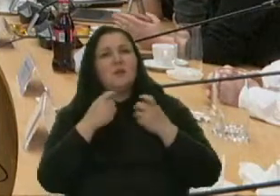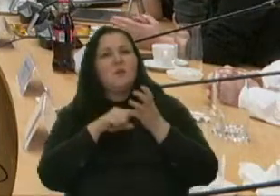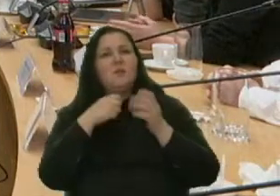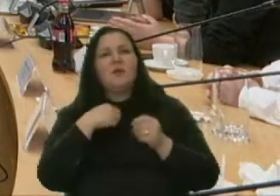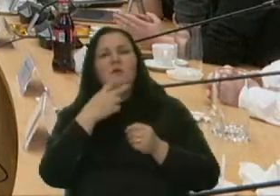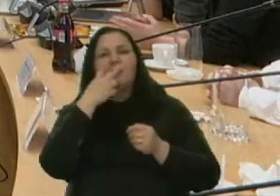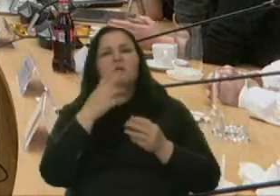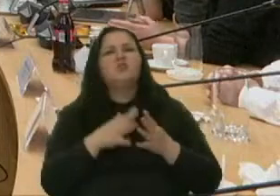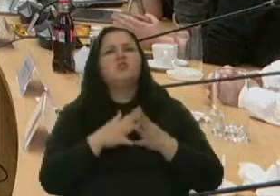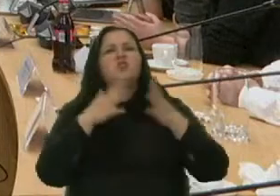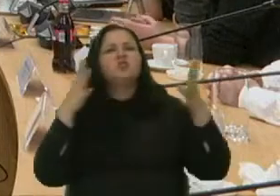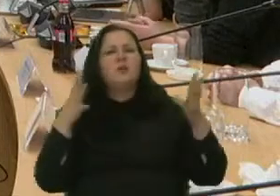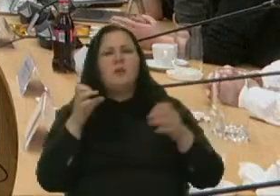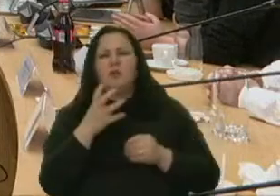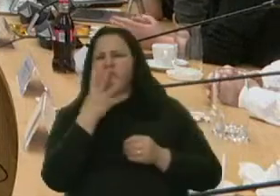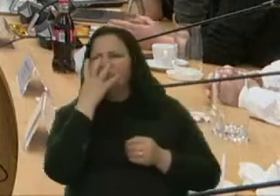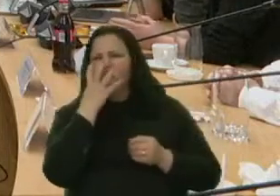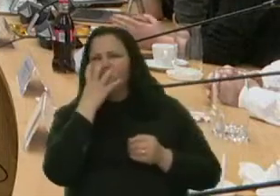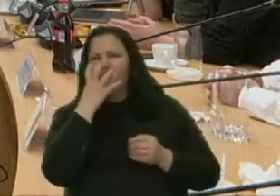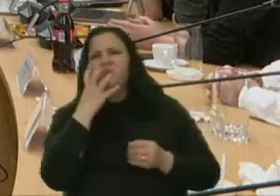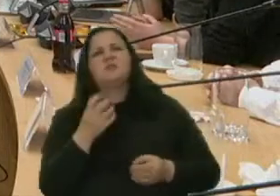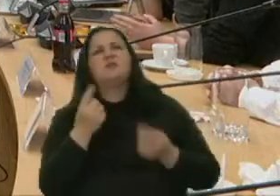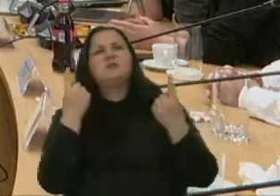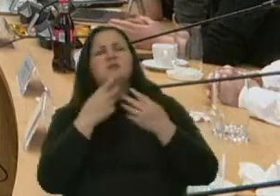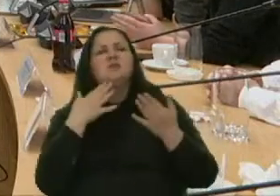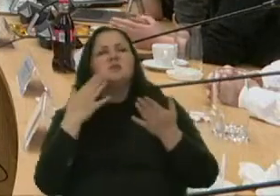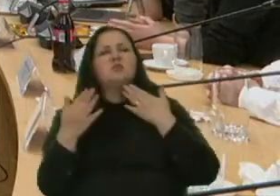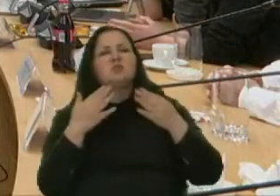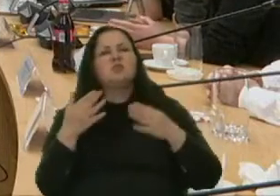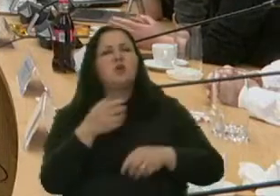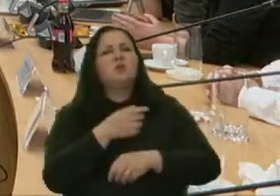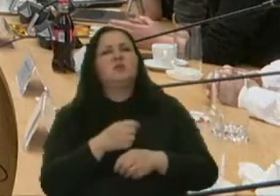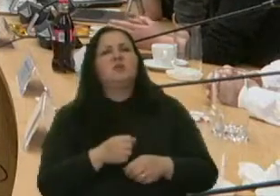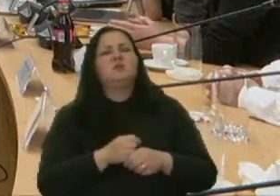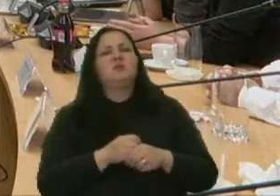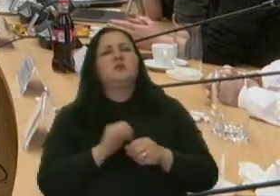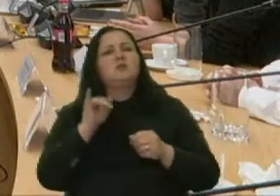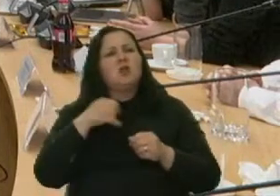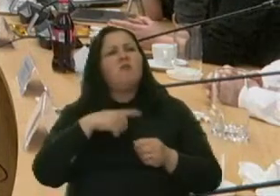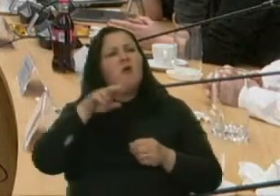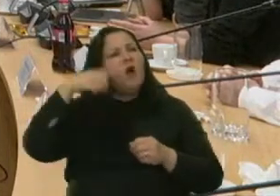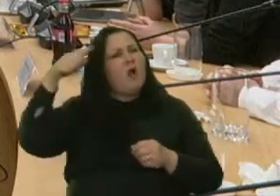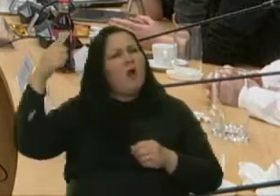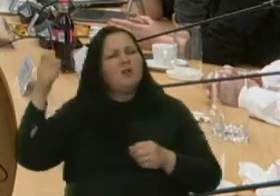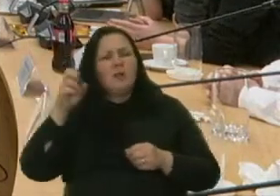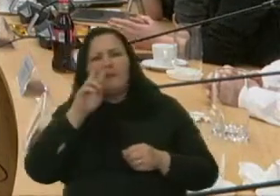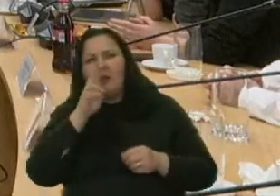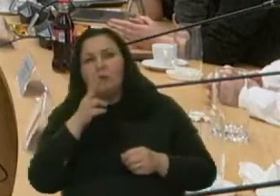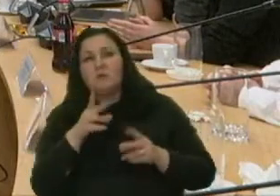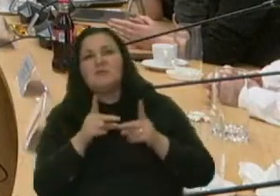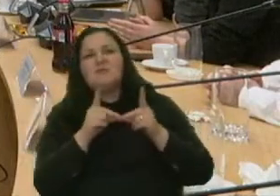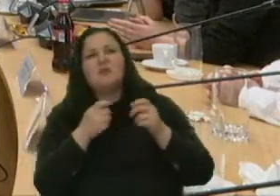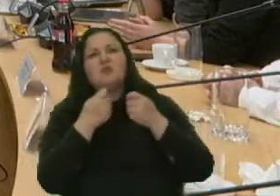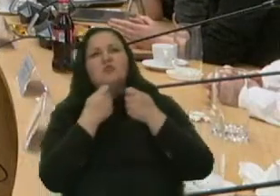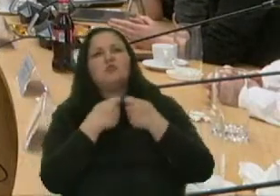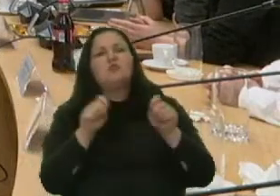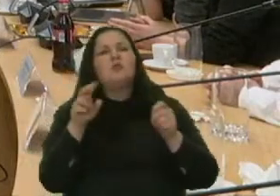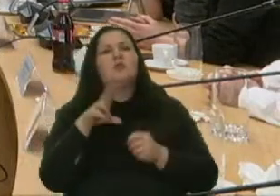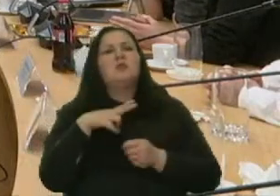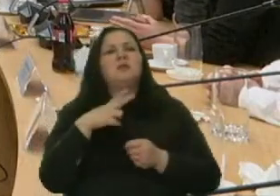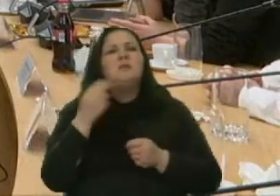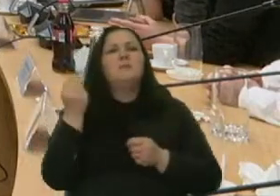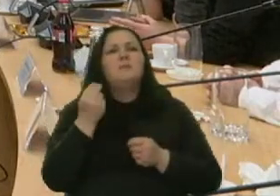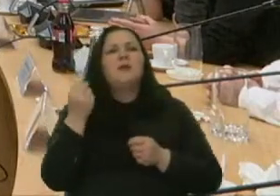vedere cea mai tristă ședință de consiliul local la care am participat și au fost și altele mai urâte și totul este pentru